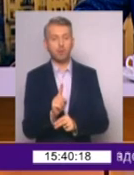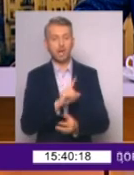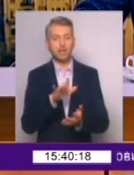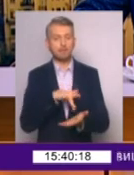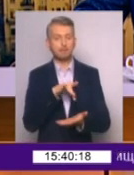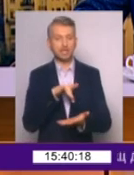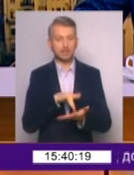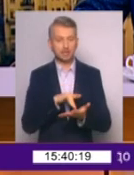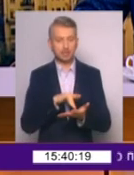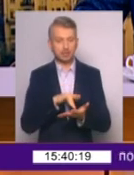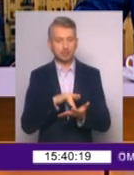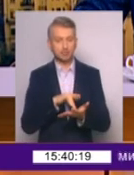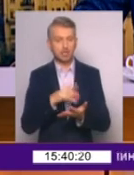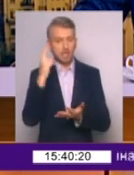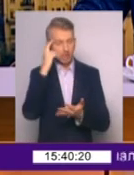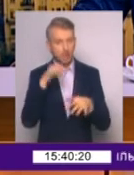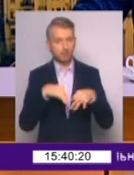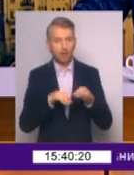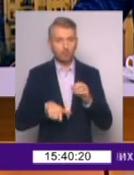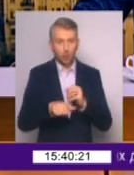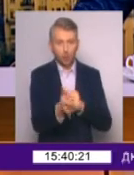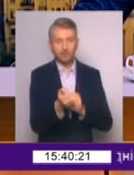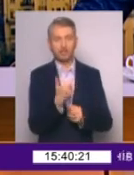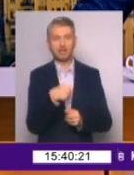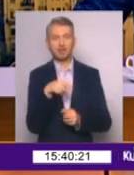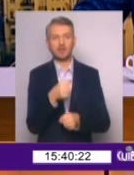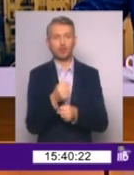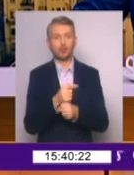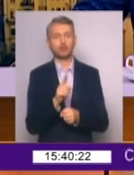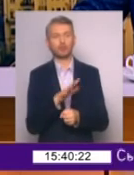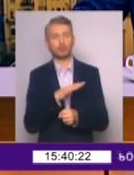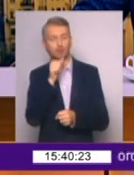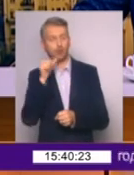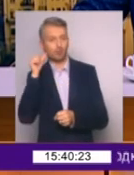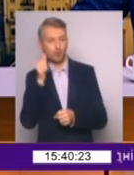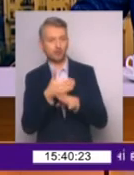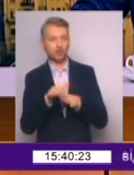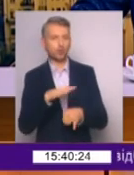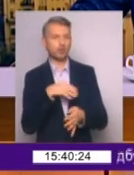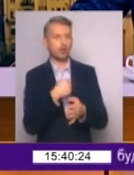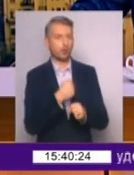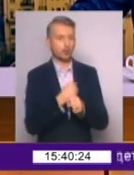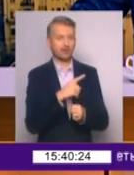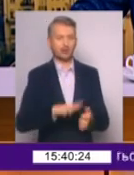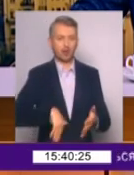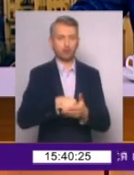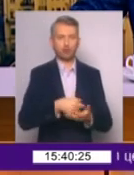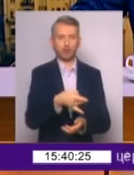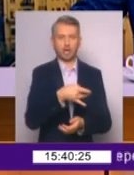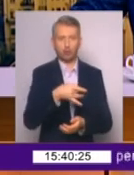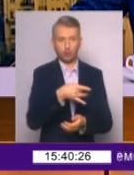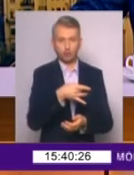міський Київавтодор також візьме на себе ці роботи, які було в попередньому році. Частково це робили за рахунок району, бюджету